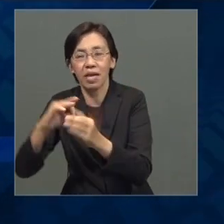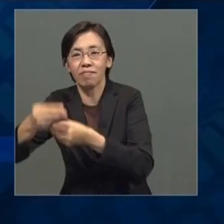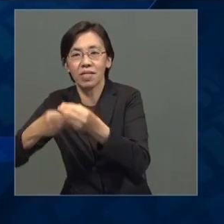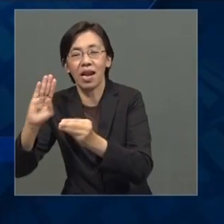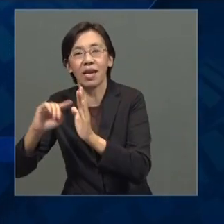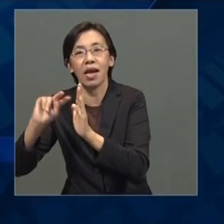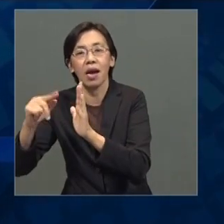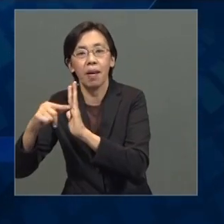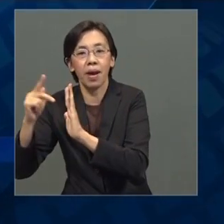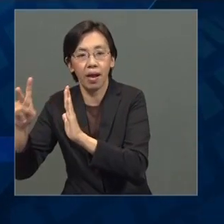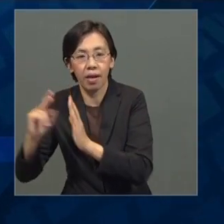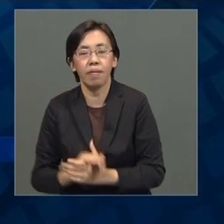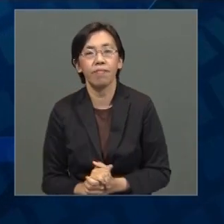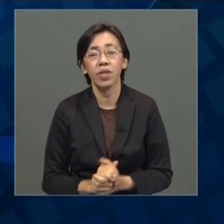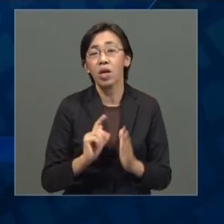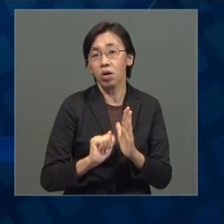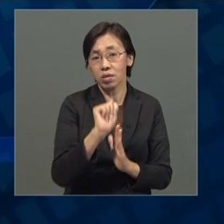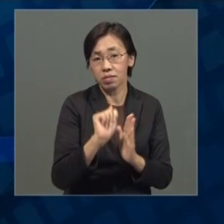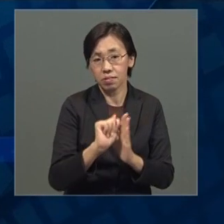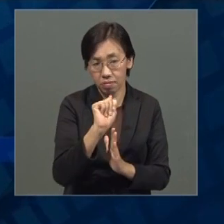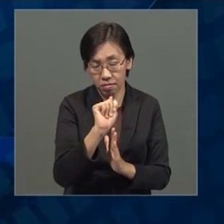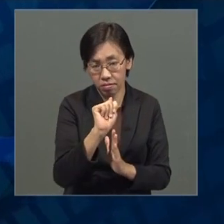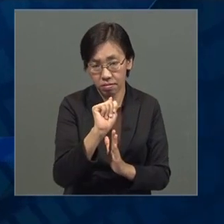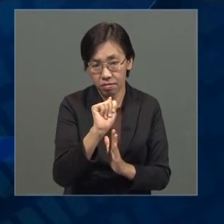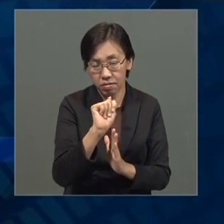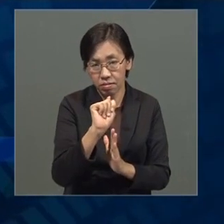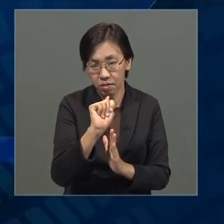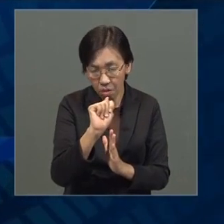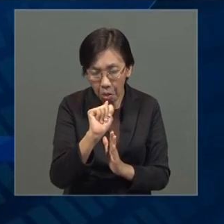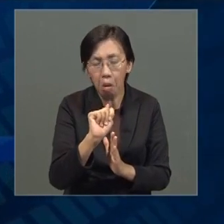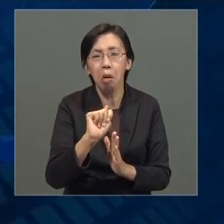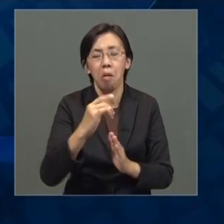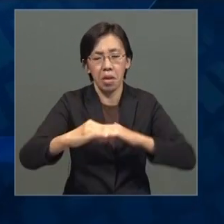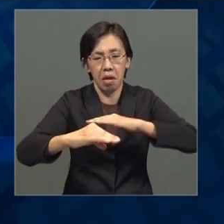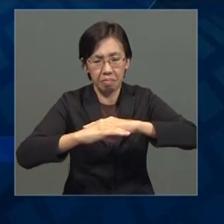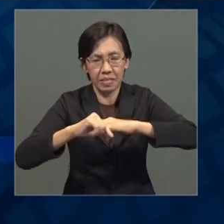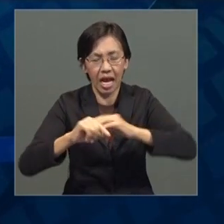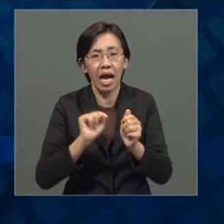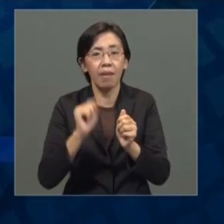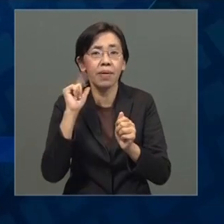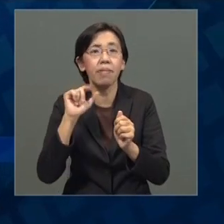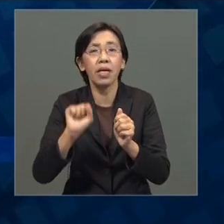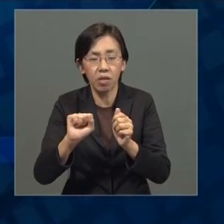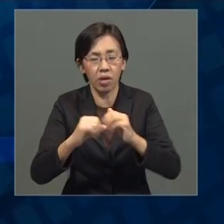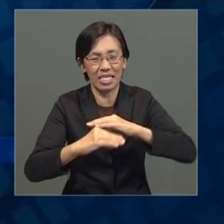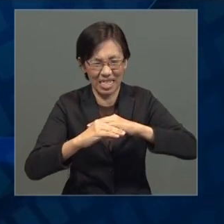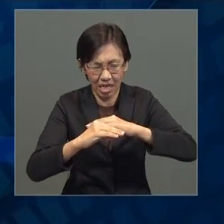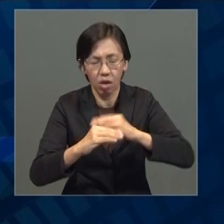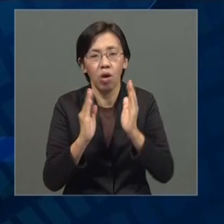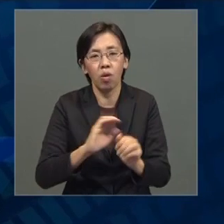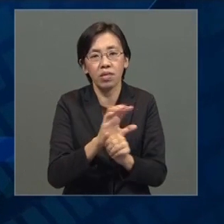านการณ์ที่เรายังติดตามอย่างใกล้ชิดนะคะในส่วนของการข้ามพรมแดนที่แม่สอดวันนี้มีรายงาน9ราย